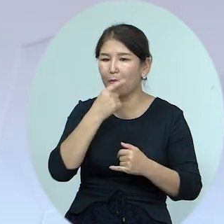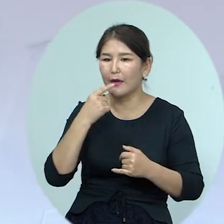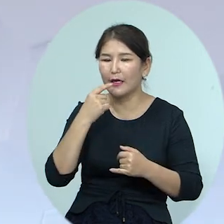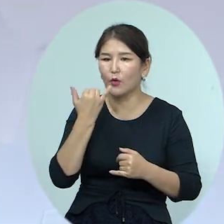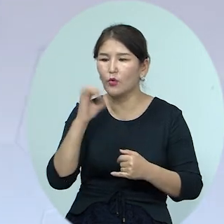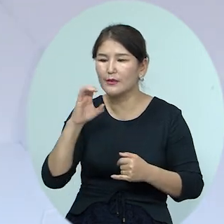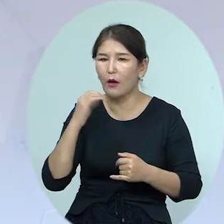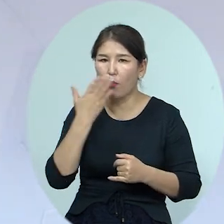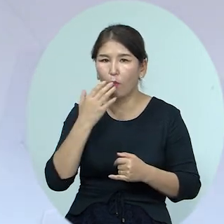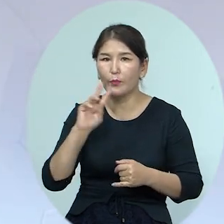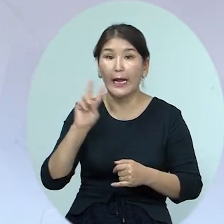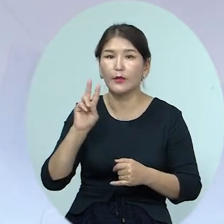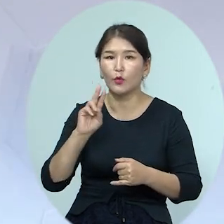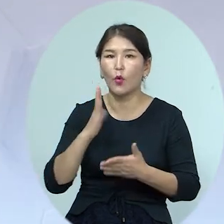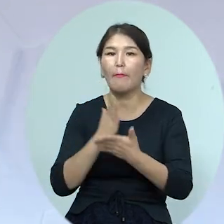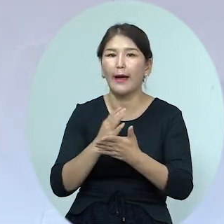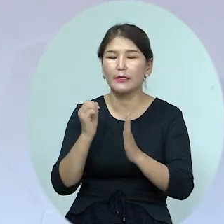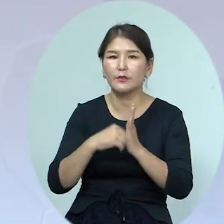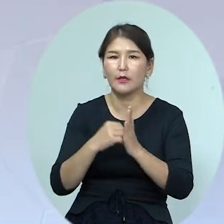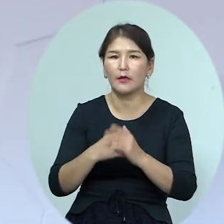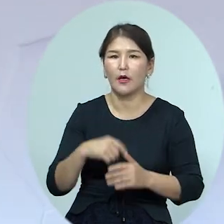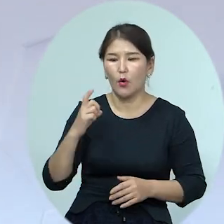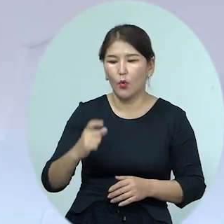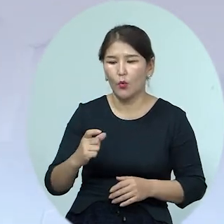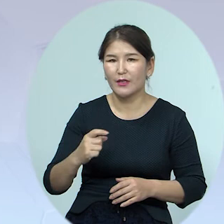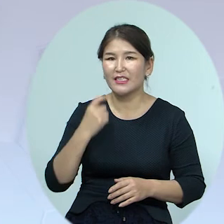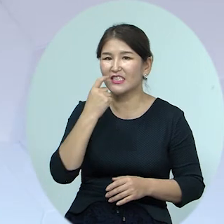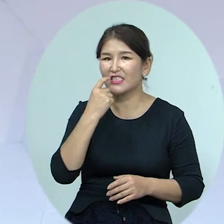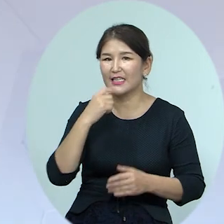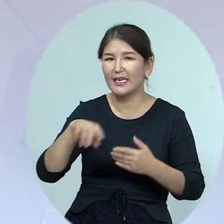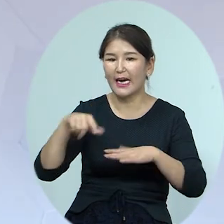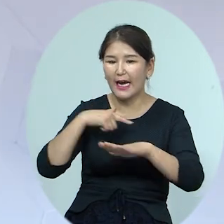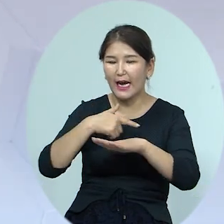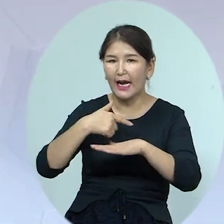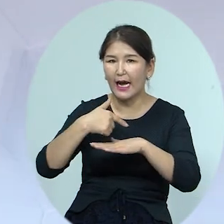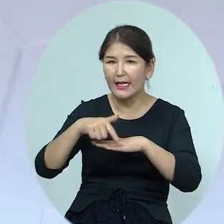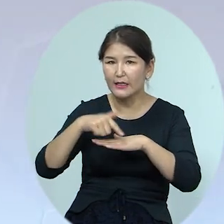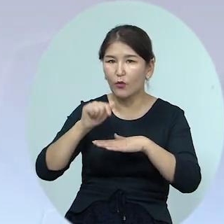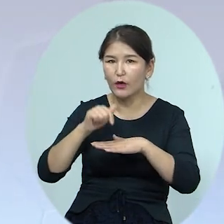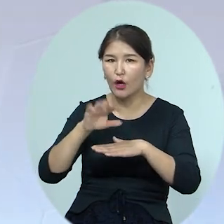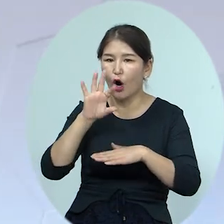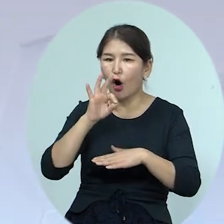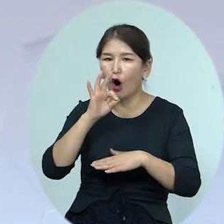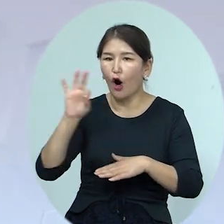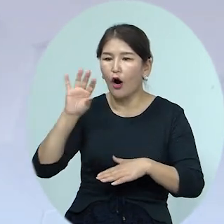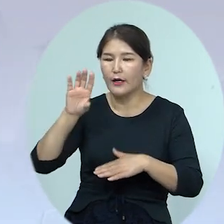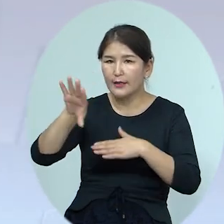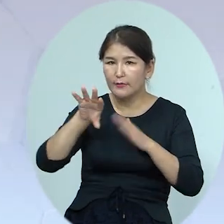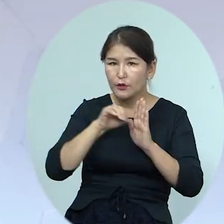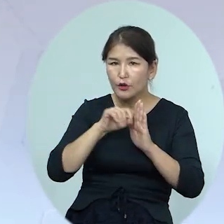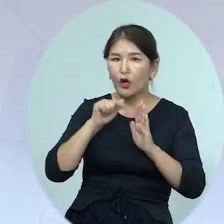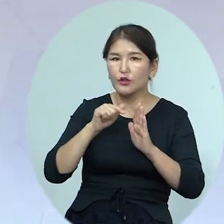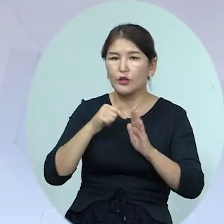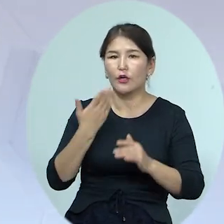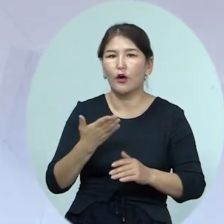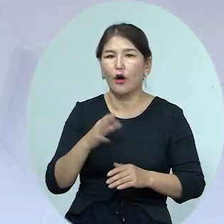нь зайлуулахгүй байх хэрэгтэй. Өөрөөр хэлбэл хүний шүдний гадаргуугаас оо шүд рүү нэвчиж ордог